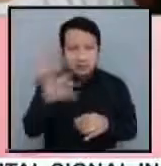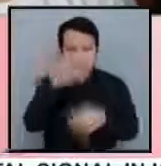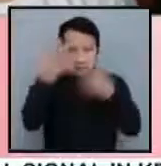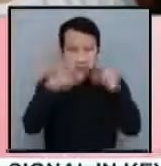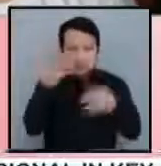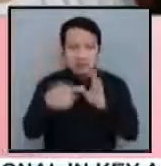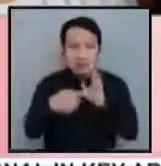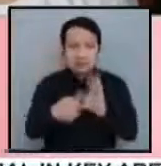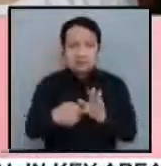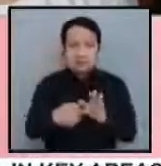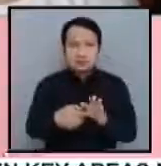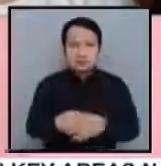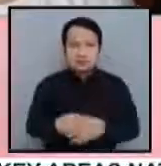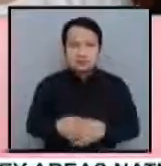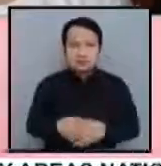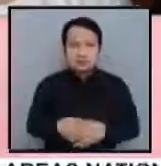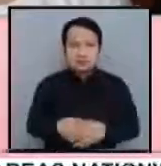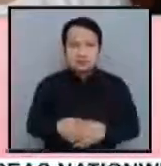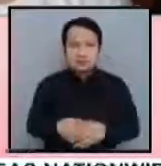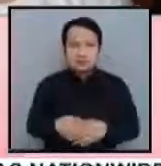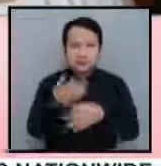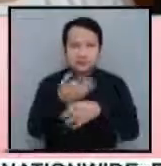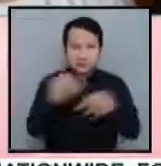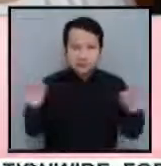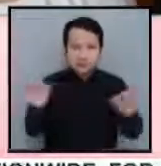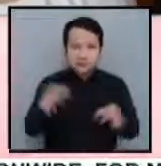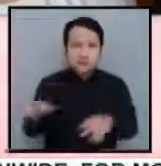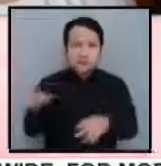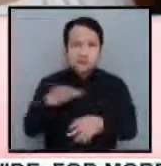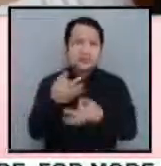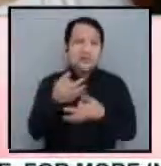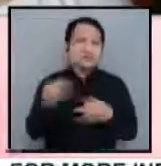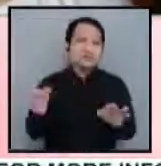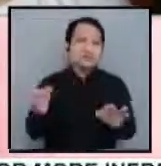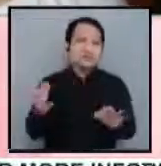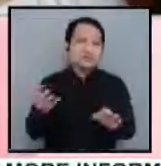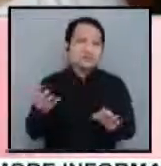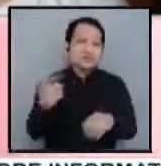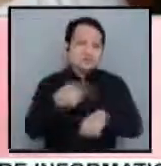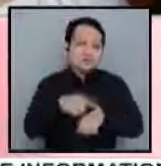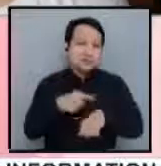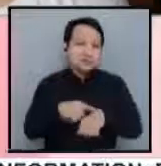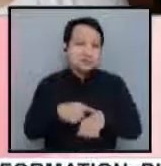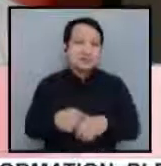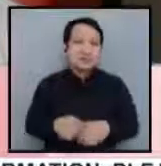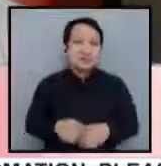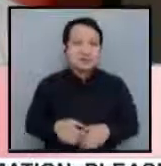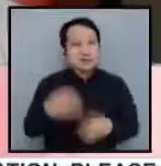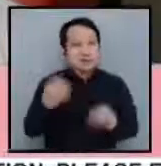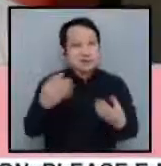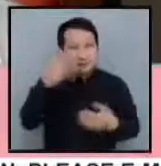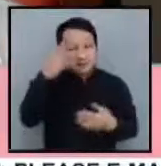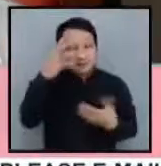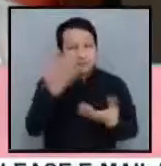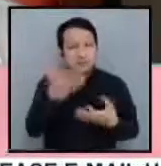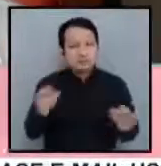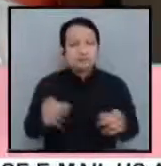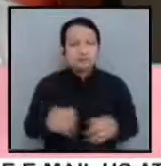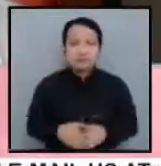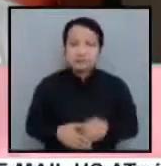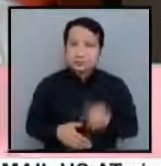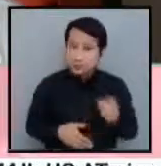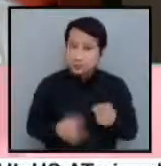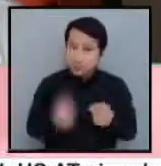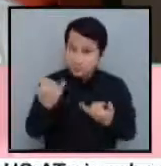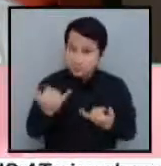content kasi free na po yung ano, oras ko. Mm-hmm. Nauuso talaga